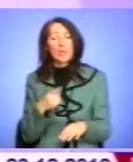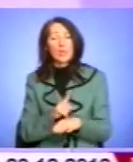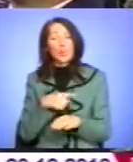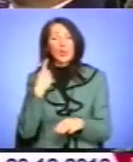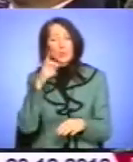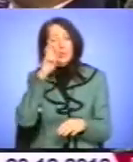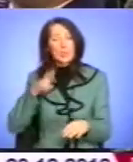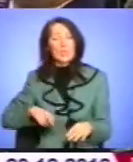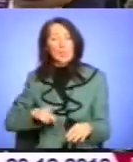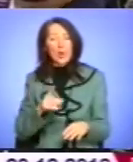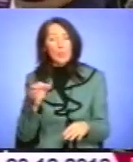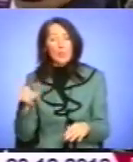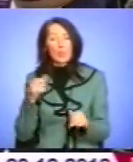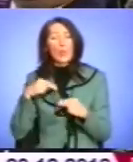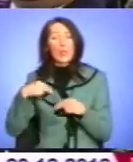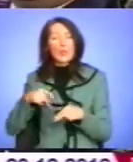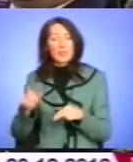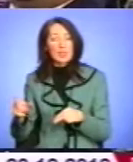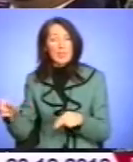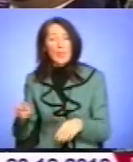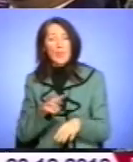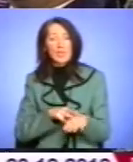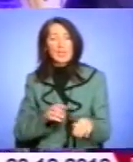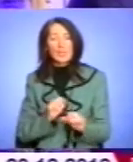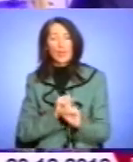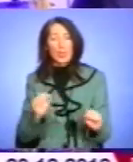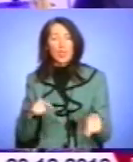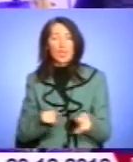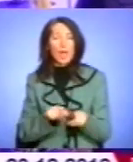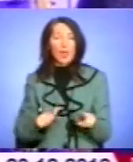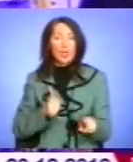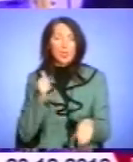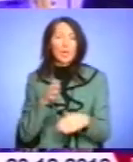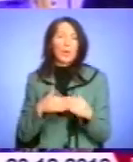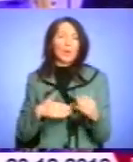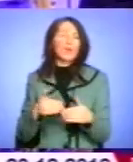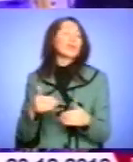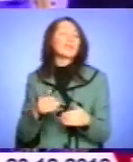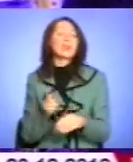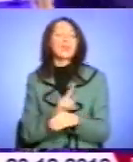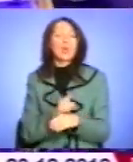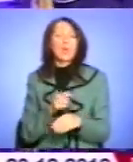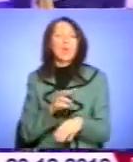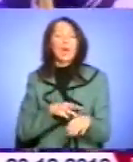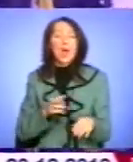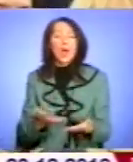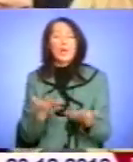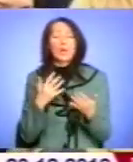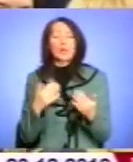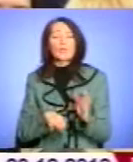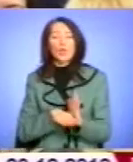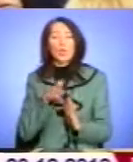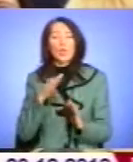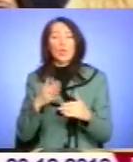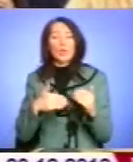Коптян. У працівників міліції мужня та почесна професія. Тернопільські правоохоронці виявляють високий професіоналізм та з